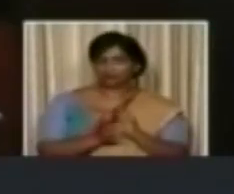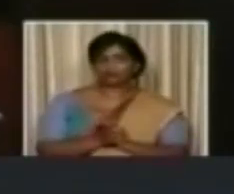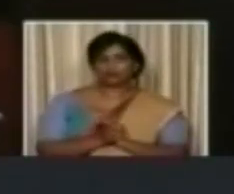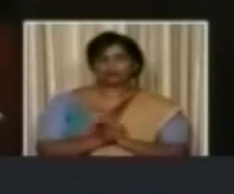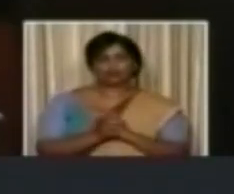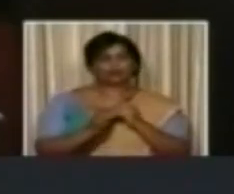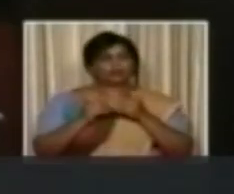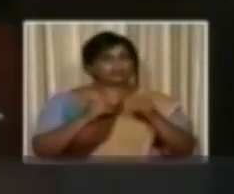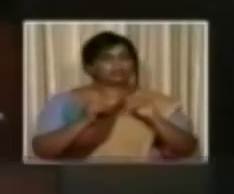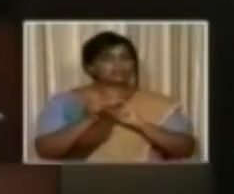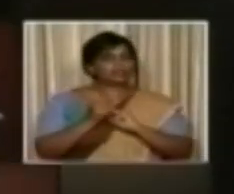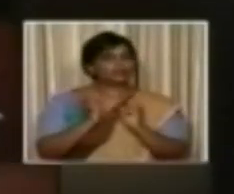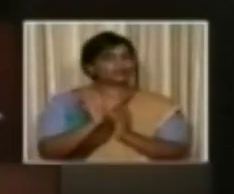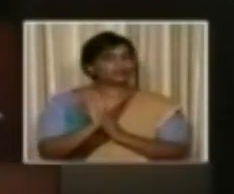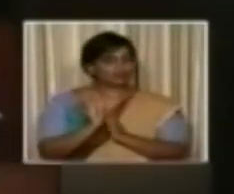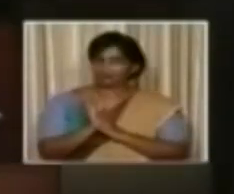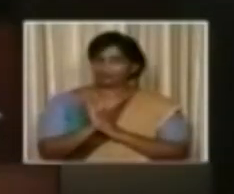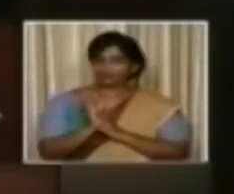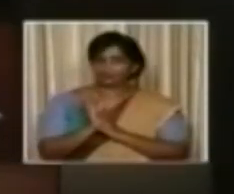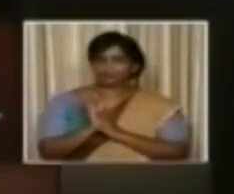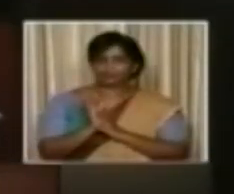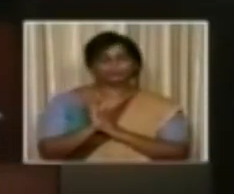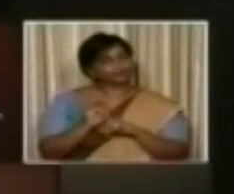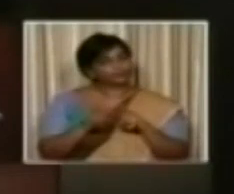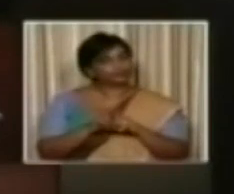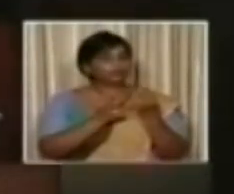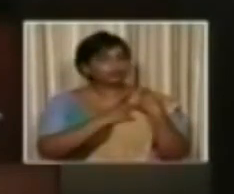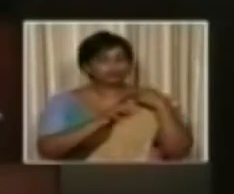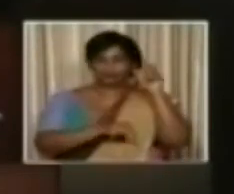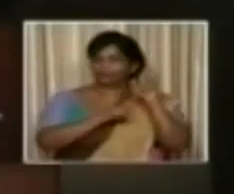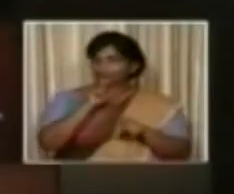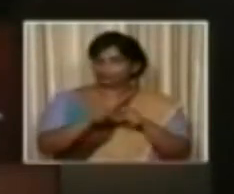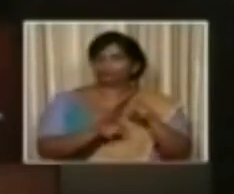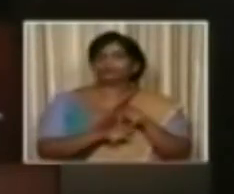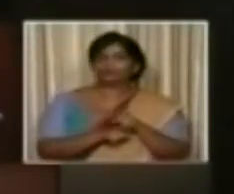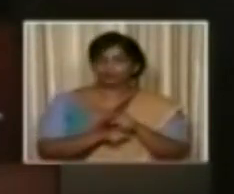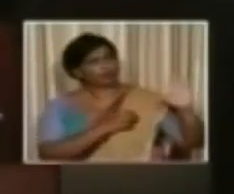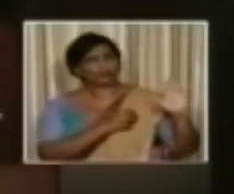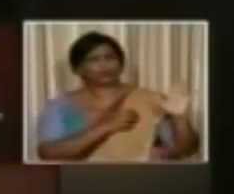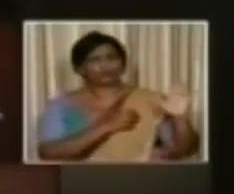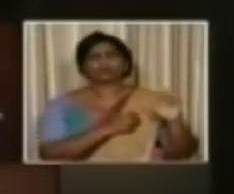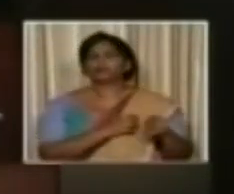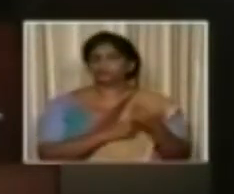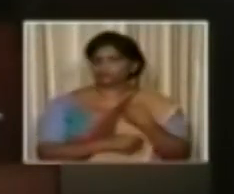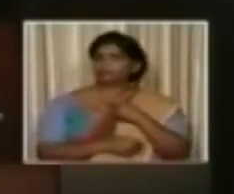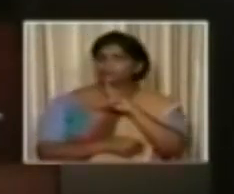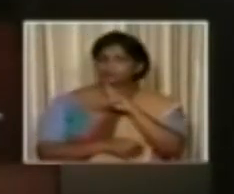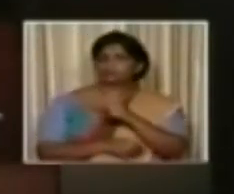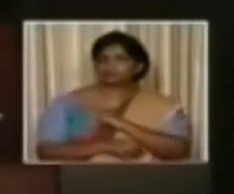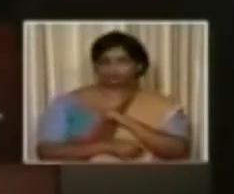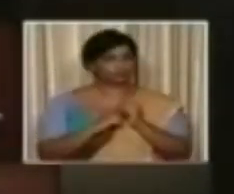நிர்வாக குழு மற்றும் அதிகாரிகளை நியமிக்க அமைச்சருக்கு அதிகாரம் உள்ளது. அவர் அதிகாரத்துக்குள்ளேயே செயற்படுகின்றார் என்பதை நான்